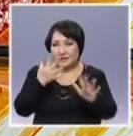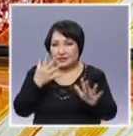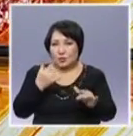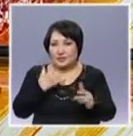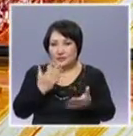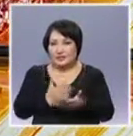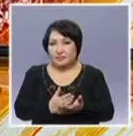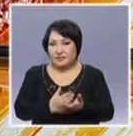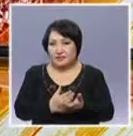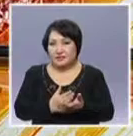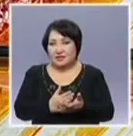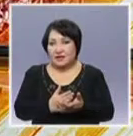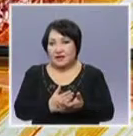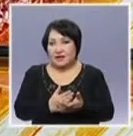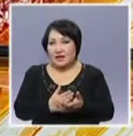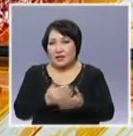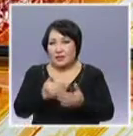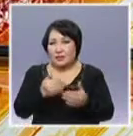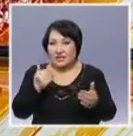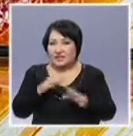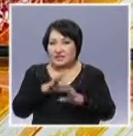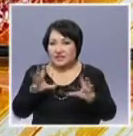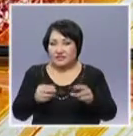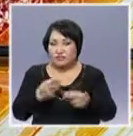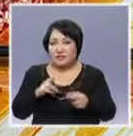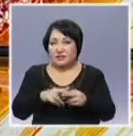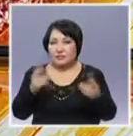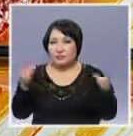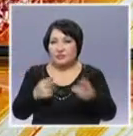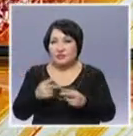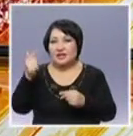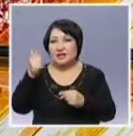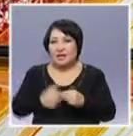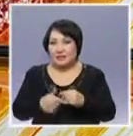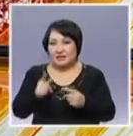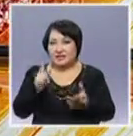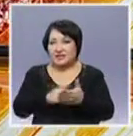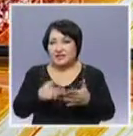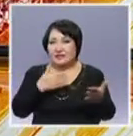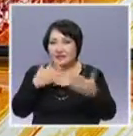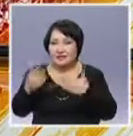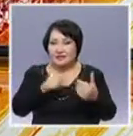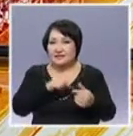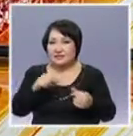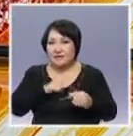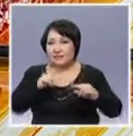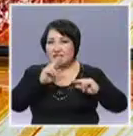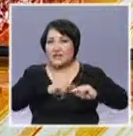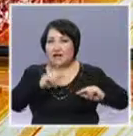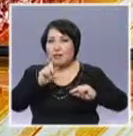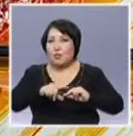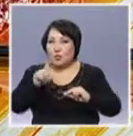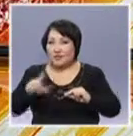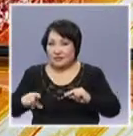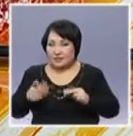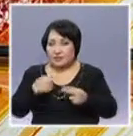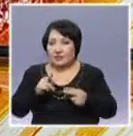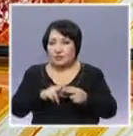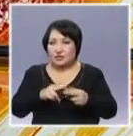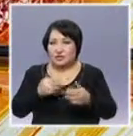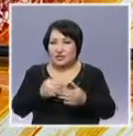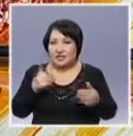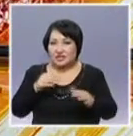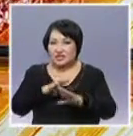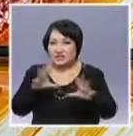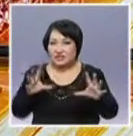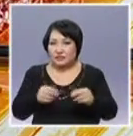должны к этому прежде всего очень грамотно относиться сами работники. Потому что здесь прежде всего идет